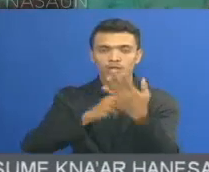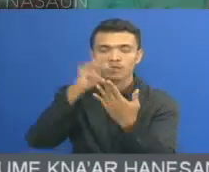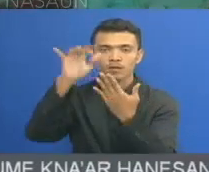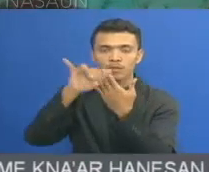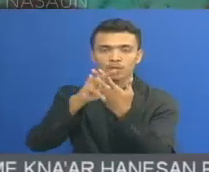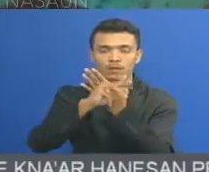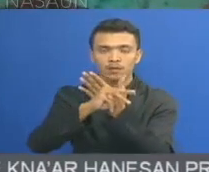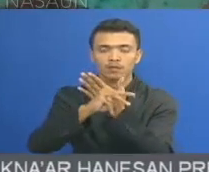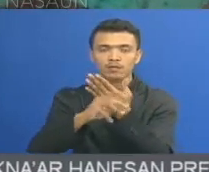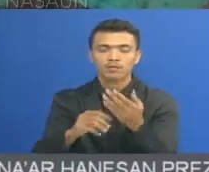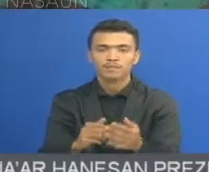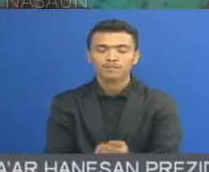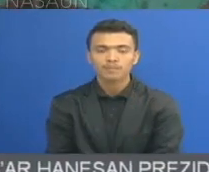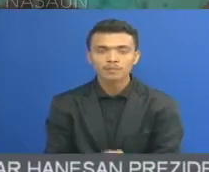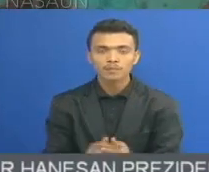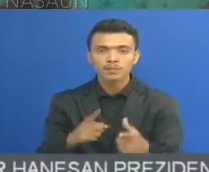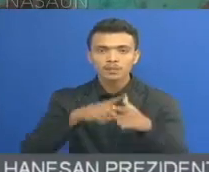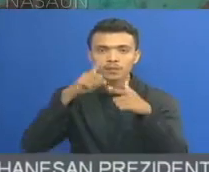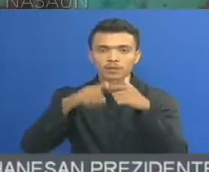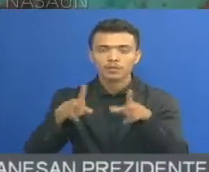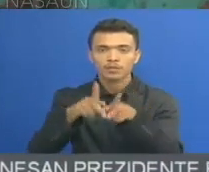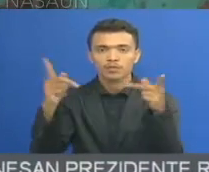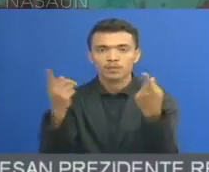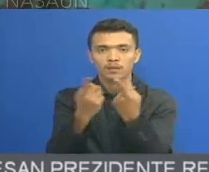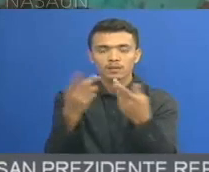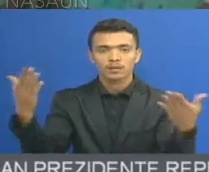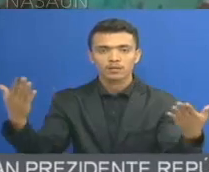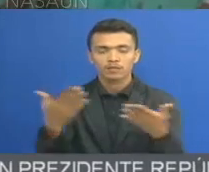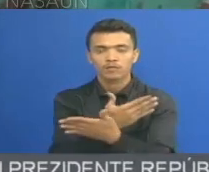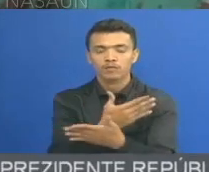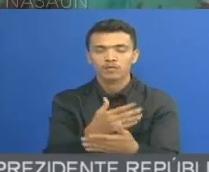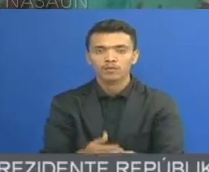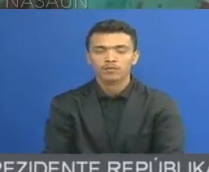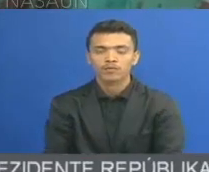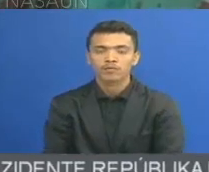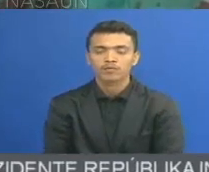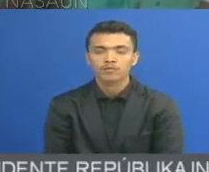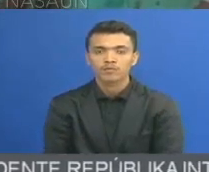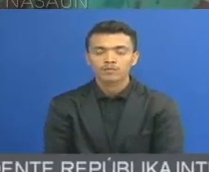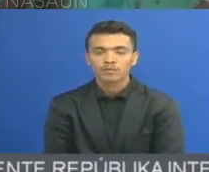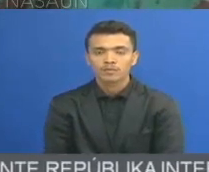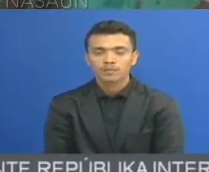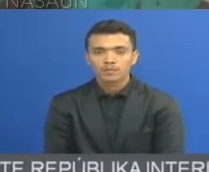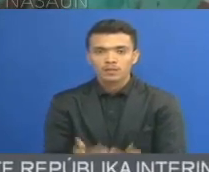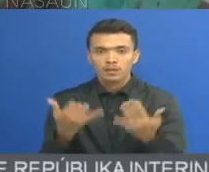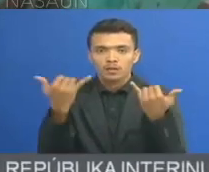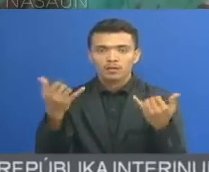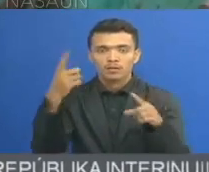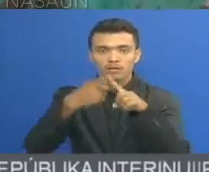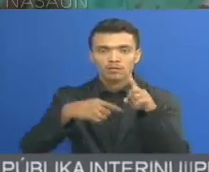Março. Quando está matando agora com minha fome, Eric Josi, agora fulangida